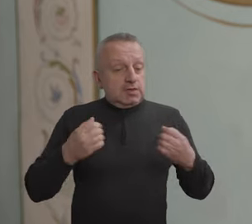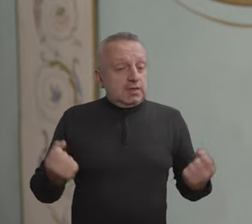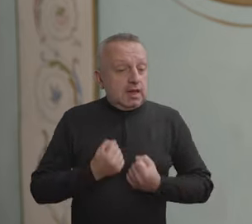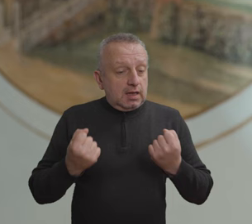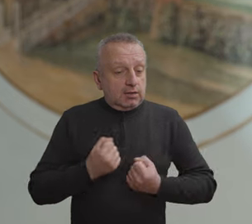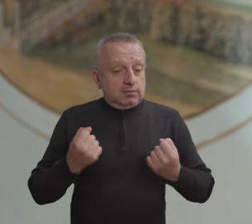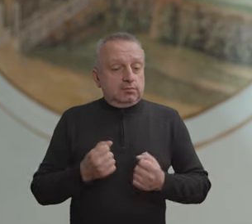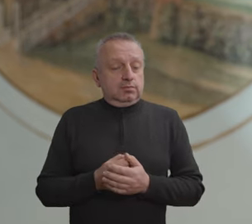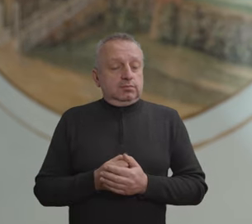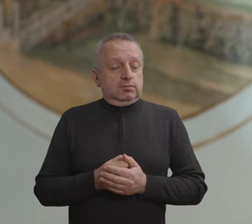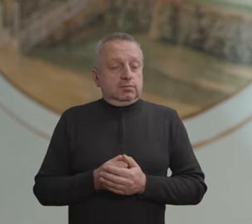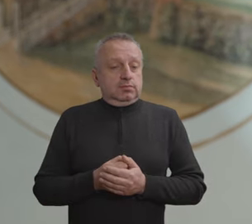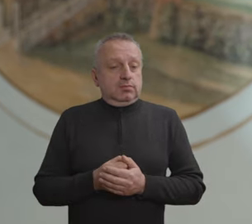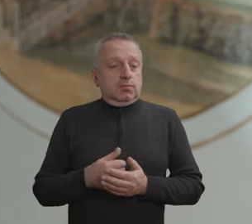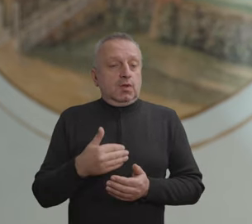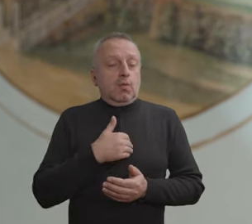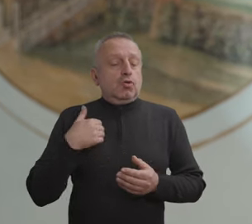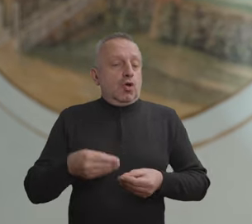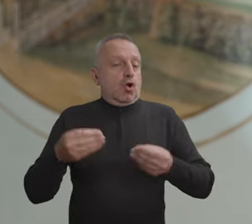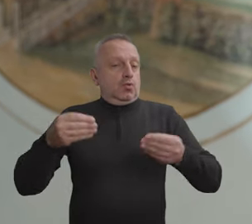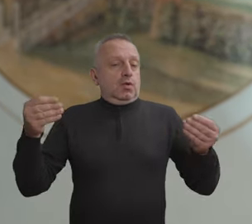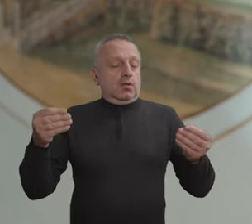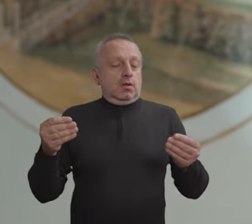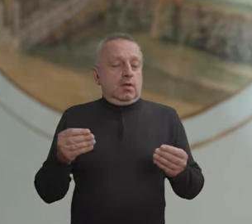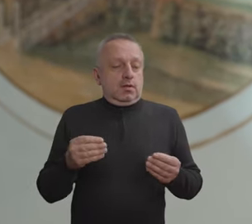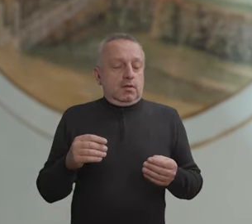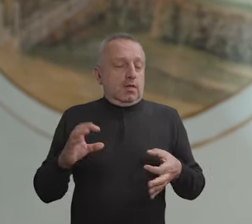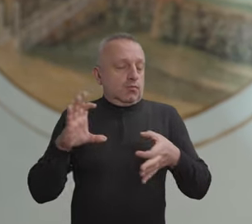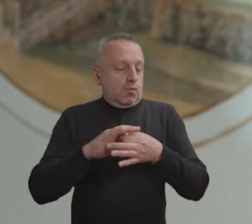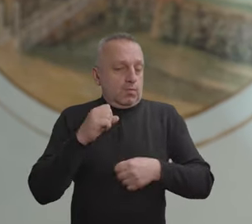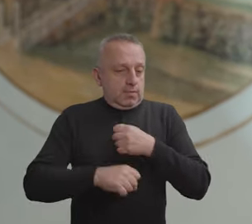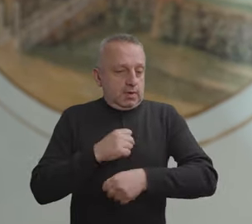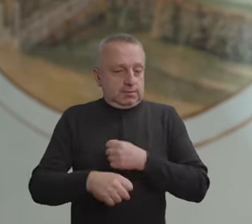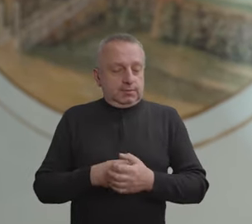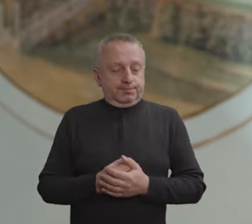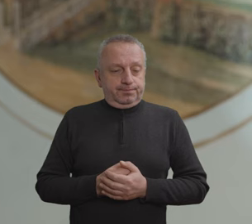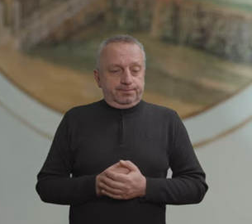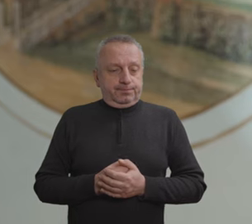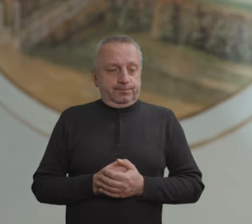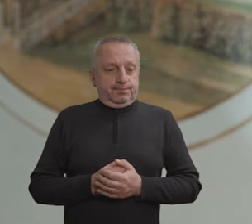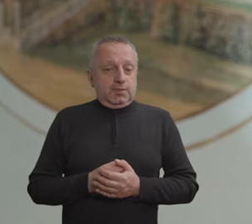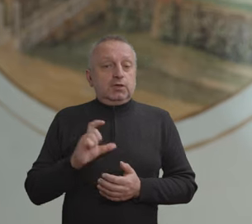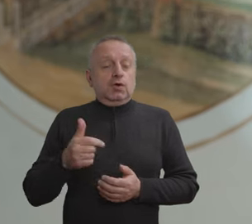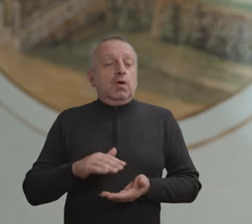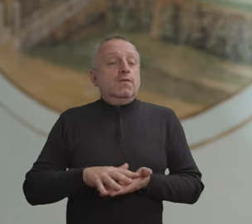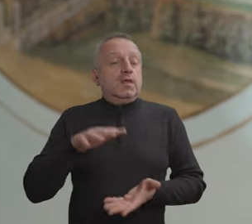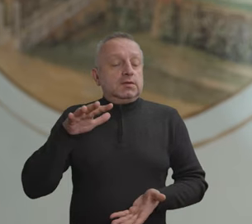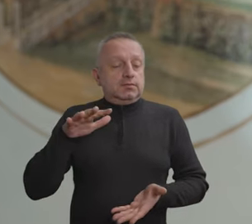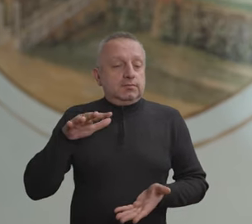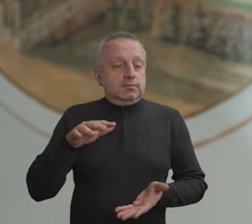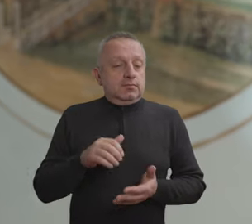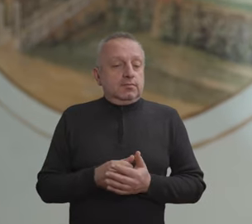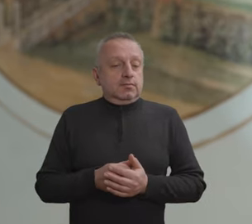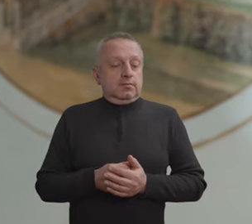staraniom polskie kredyty zostały rozłożone na bardziej korzystne raty. A co więcej, Polska